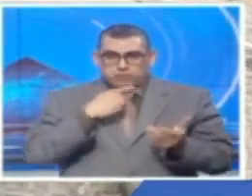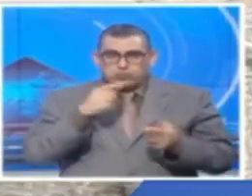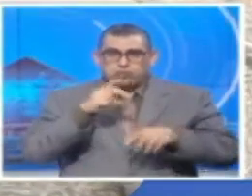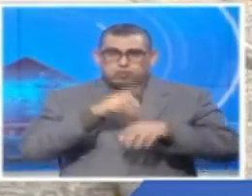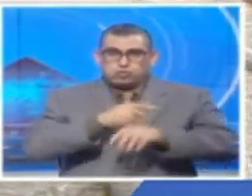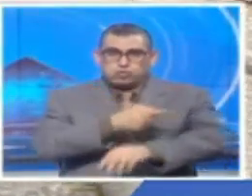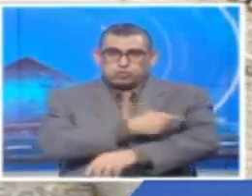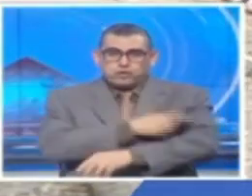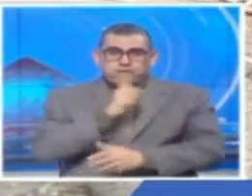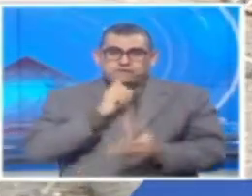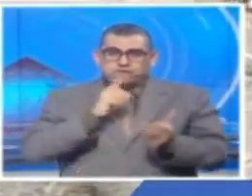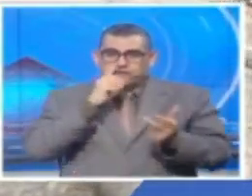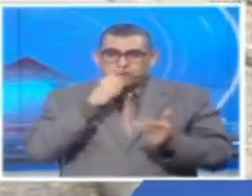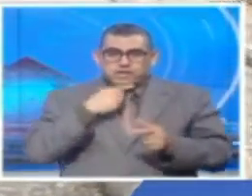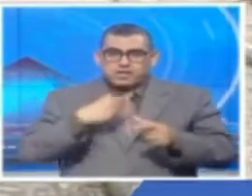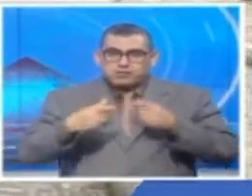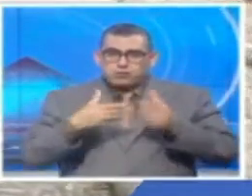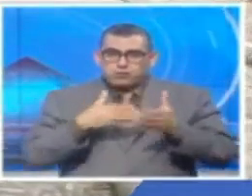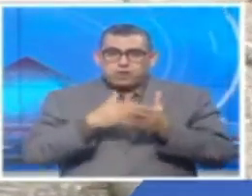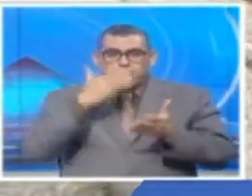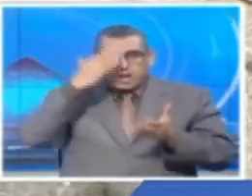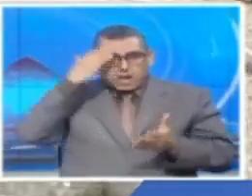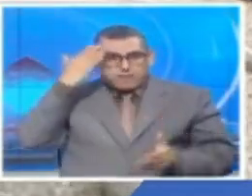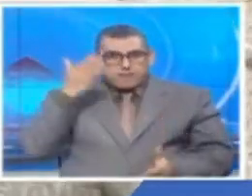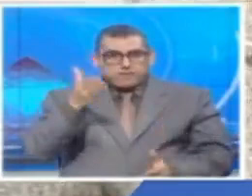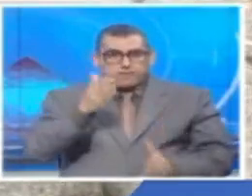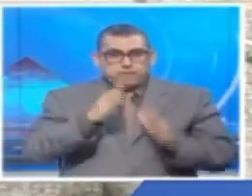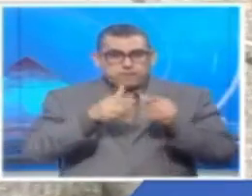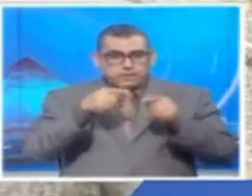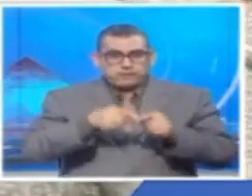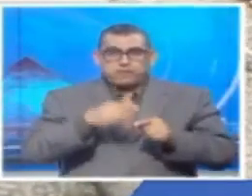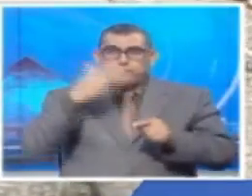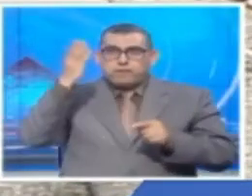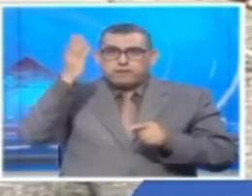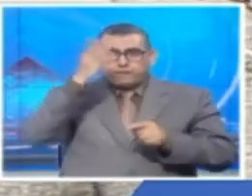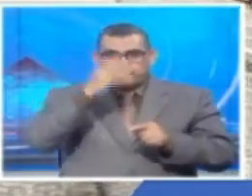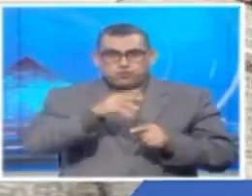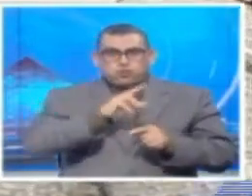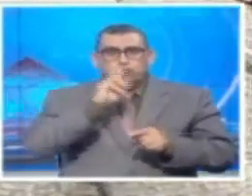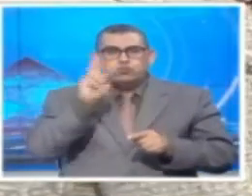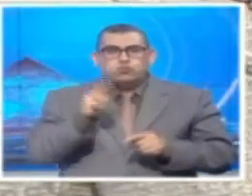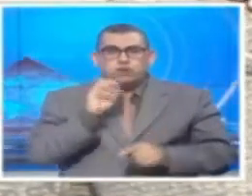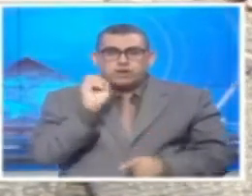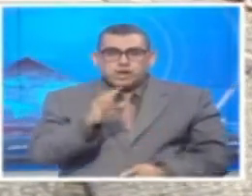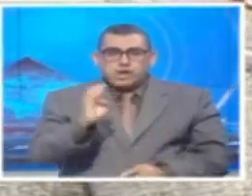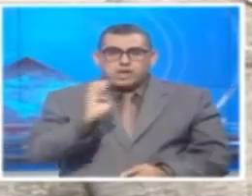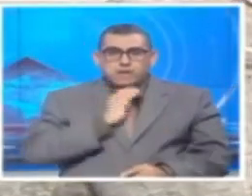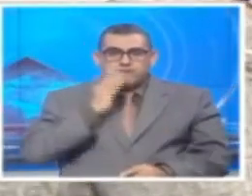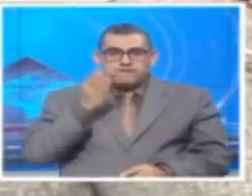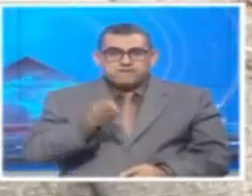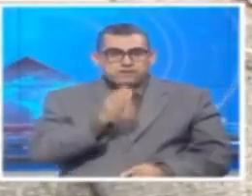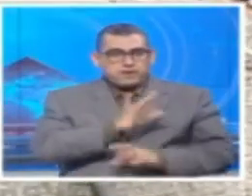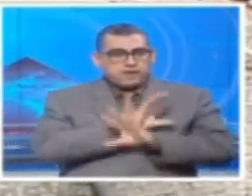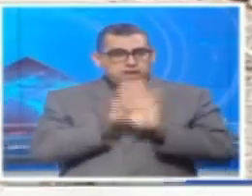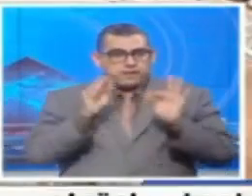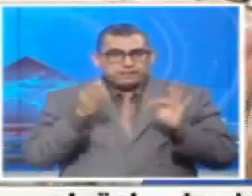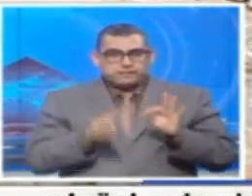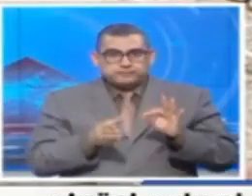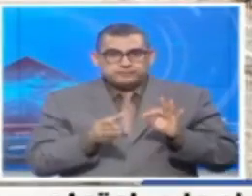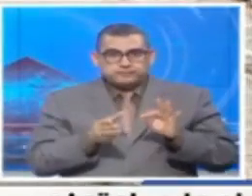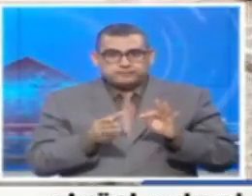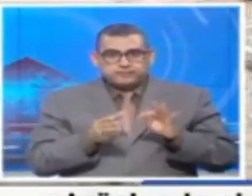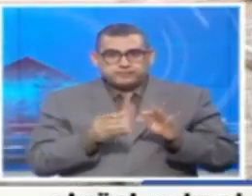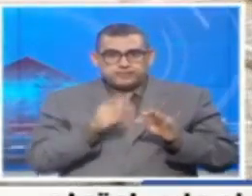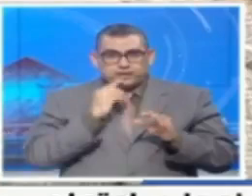أطباء وفنيين وكيميائيين. الخبراء دور من جوه مصر ومن خارج مصر هيردوا على كل التساؤلات الخاصة